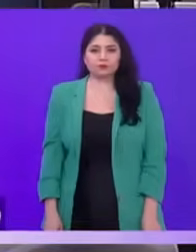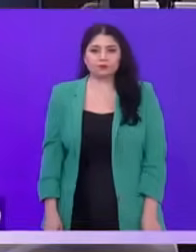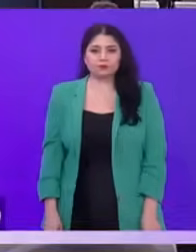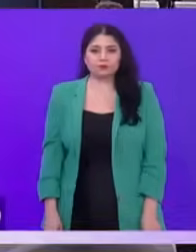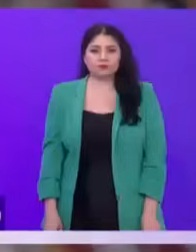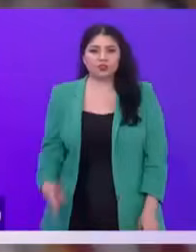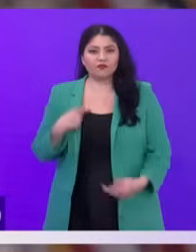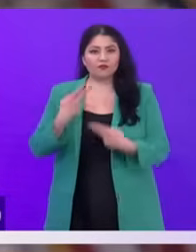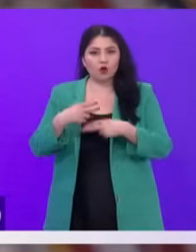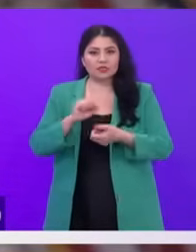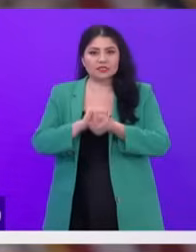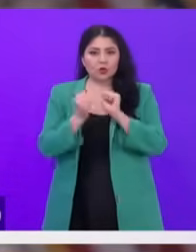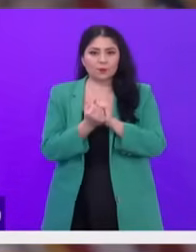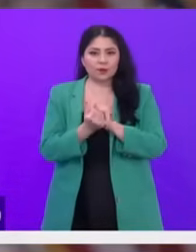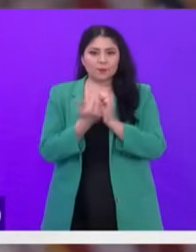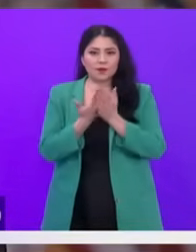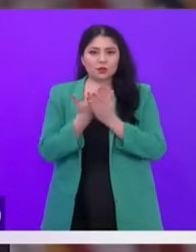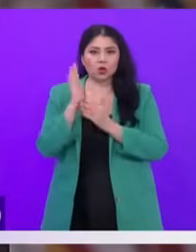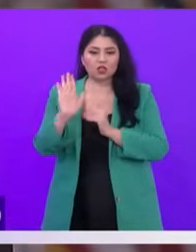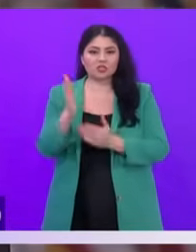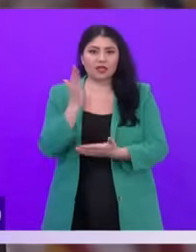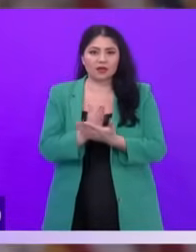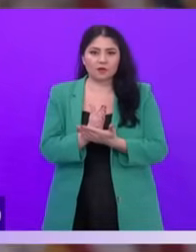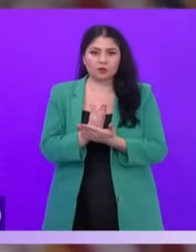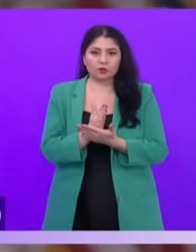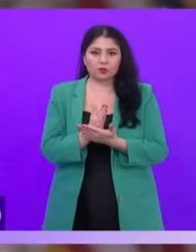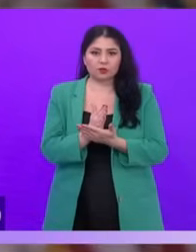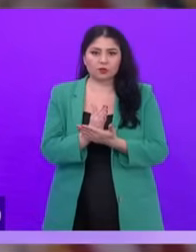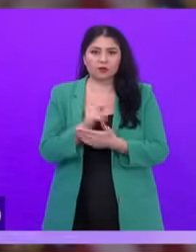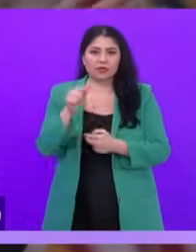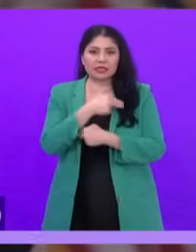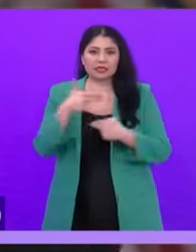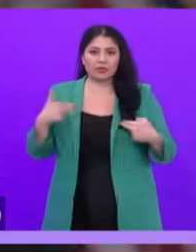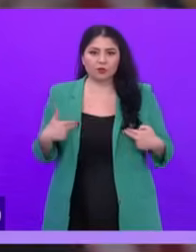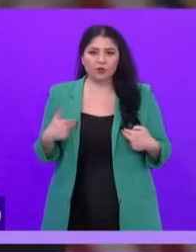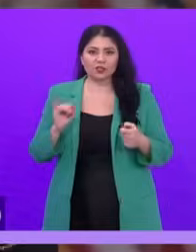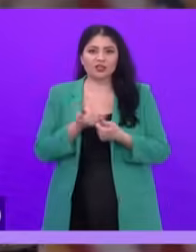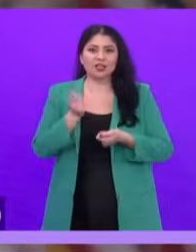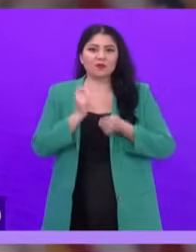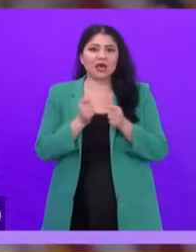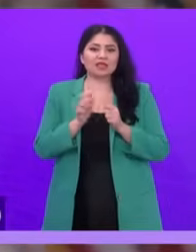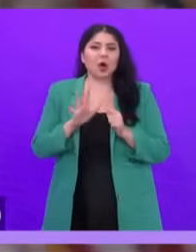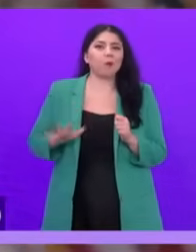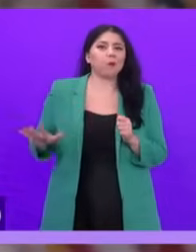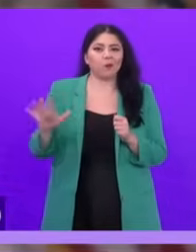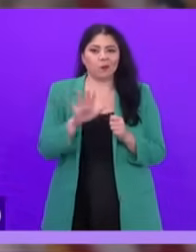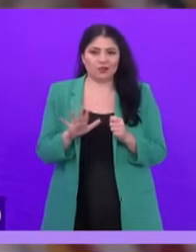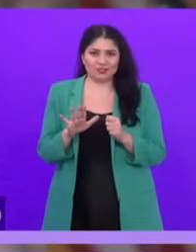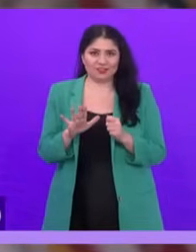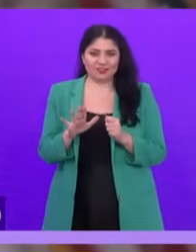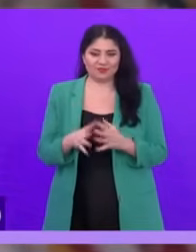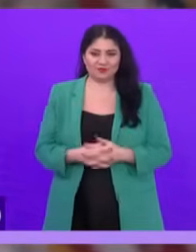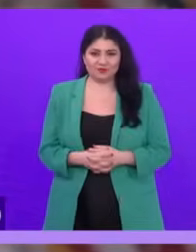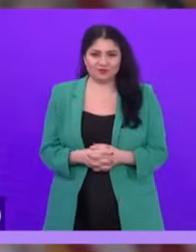And we will continue to wage this fight in the voting booth, in the courts, and in the public